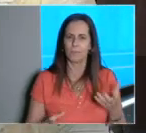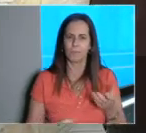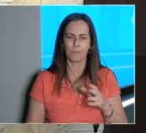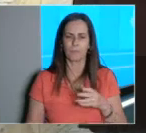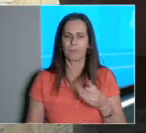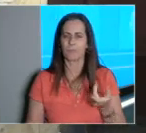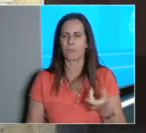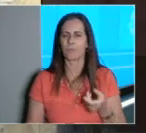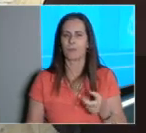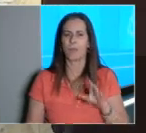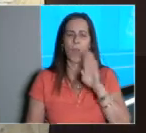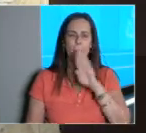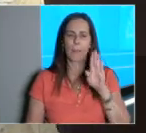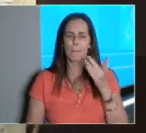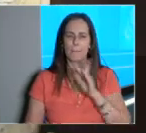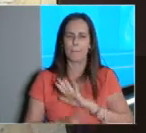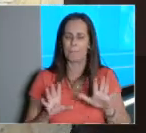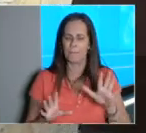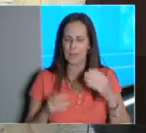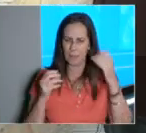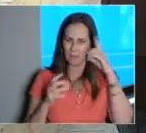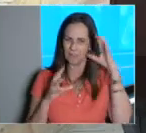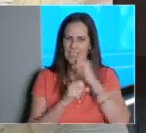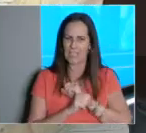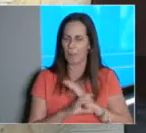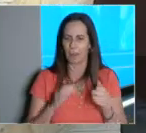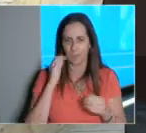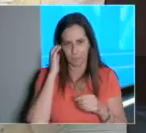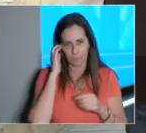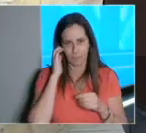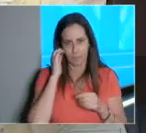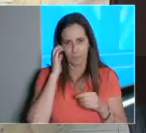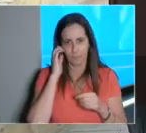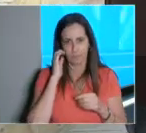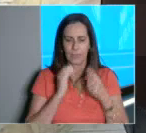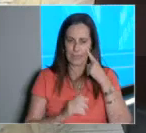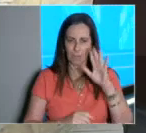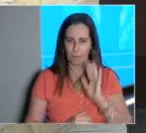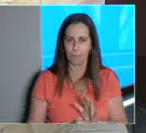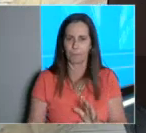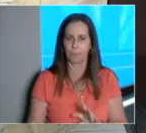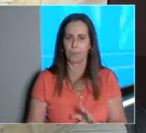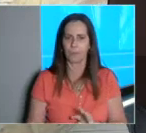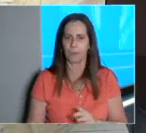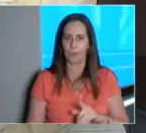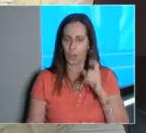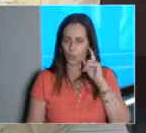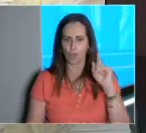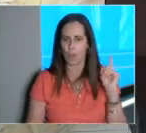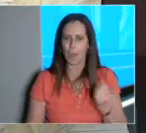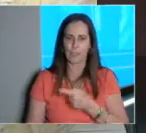אבי ניסנקורן, שר האוצר. אידיאולוגיה, בלי חוט שדרה. כן. בבקשה. אליך. תקשיב. כן. אתה שומע את זה